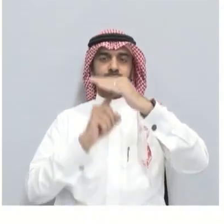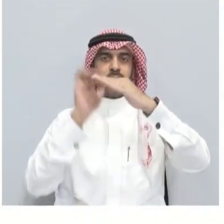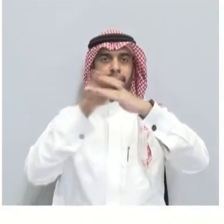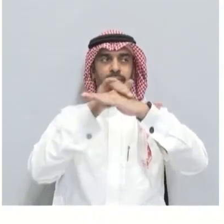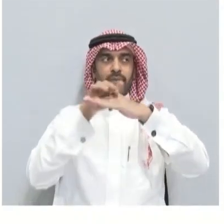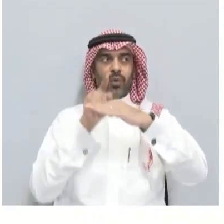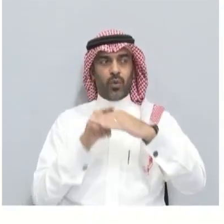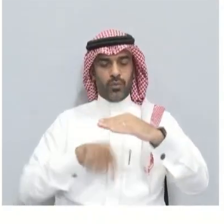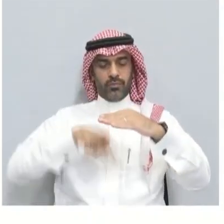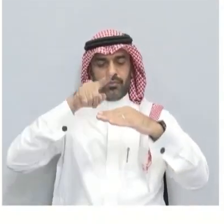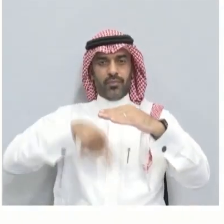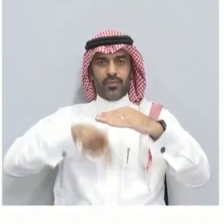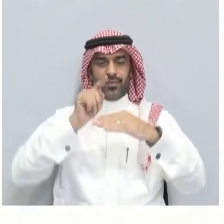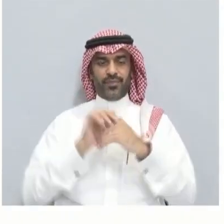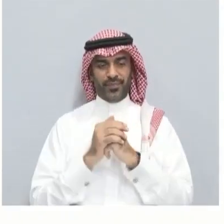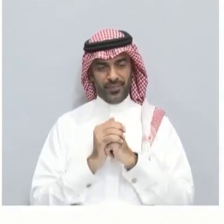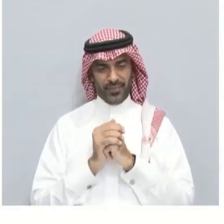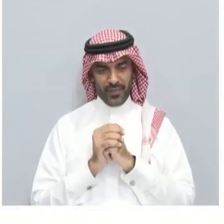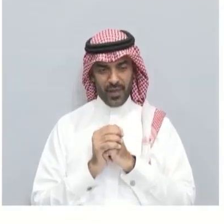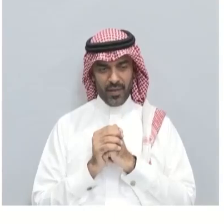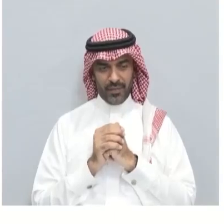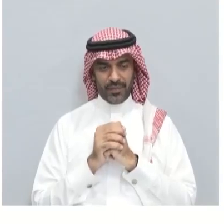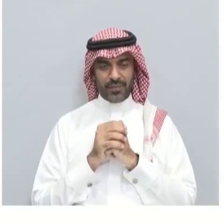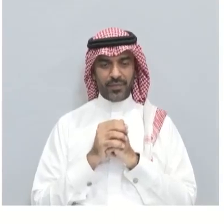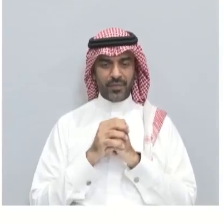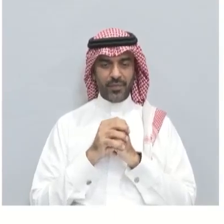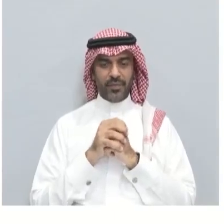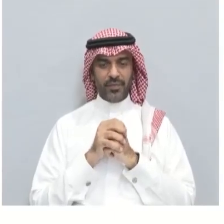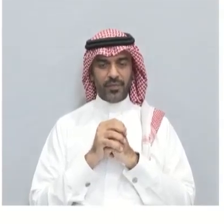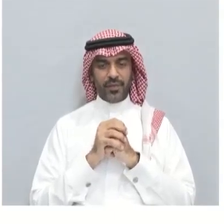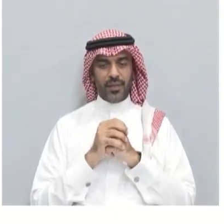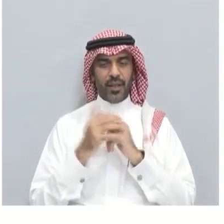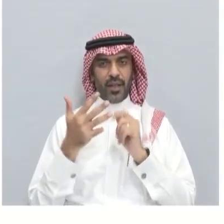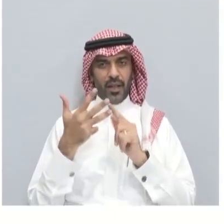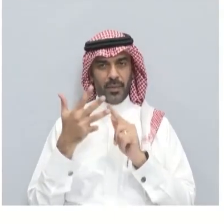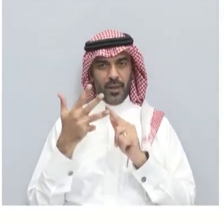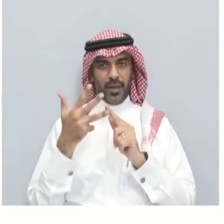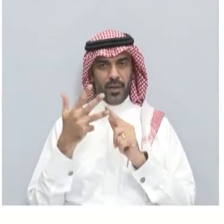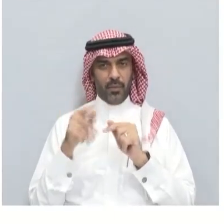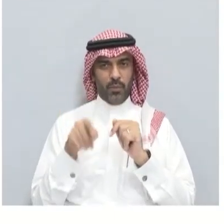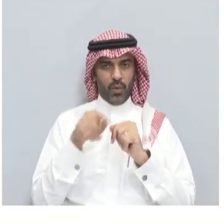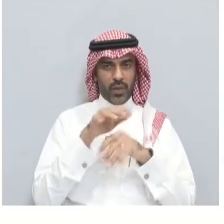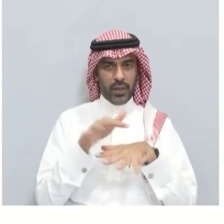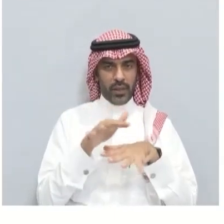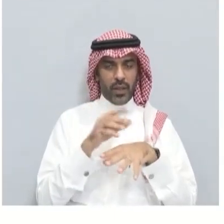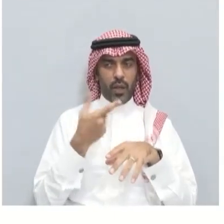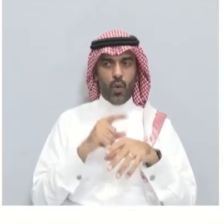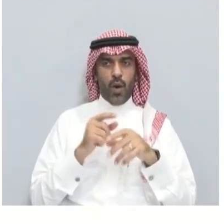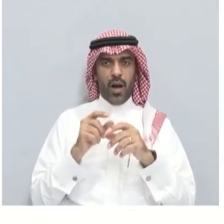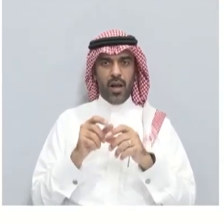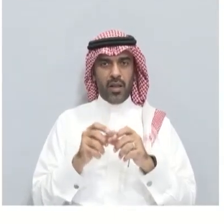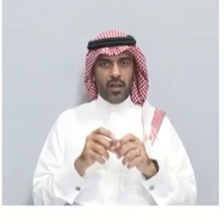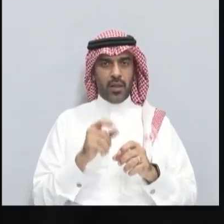نقطه المركز السطحي فوق البؤره ماذا مباشره موجات الزلزاليه وجهاز الرسد هل في فرق نعم